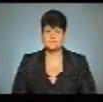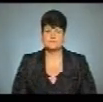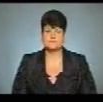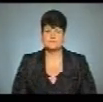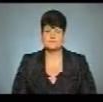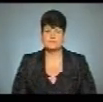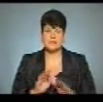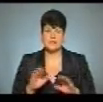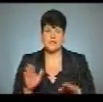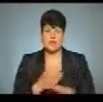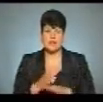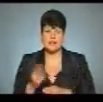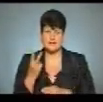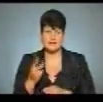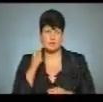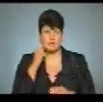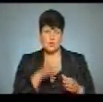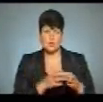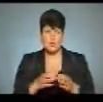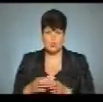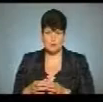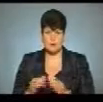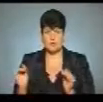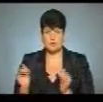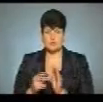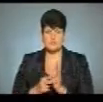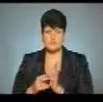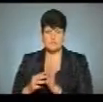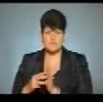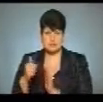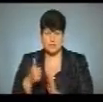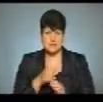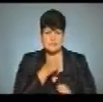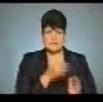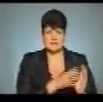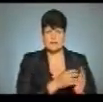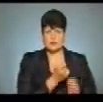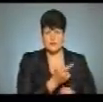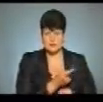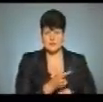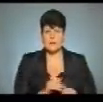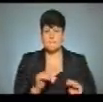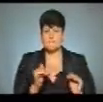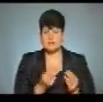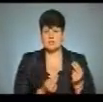Дітей розділяють на дві вікові групи – молодшу – 7-8 років та старшу – 9-11.